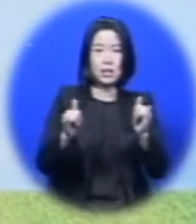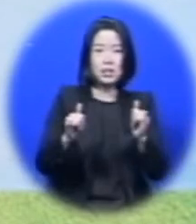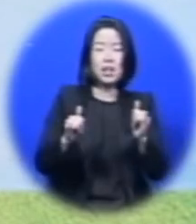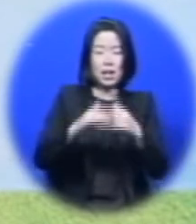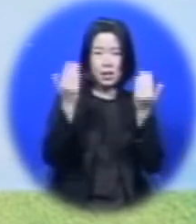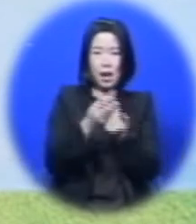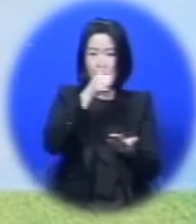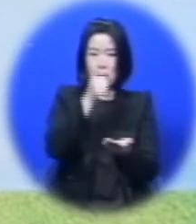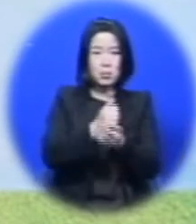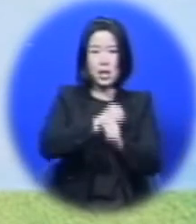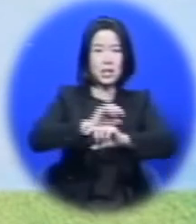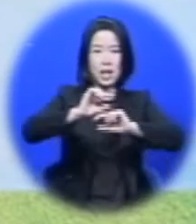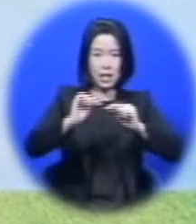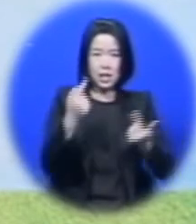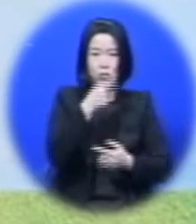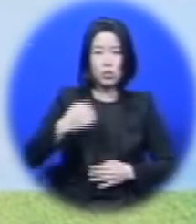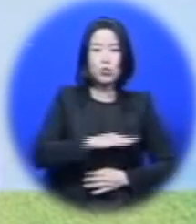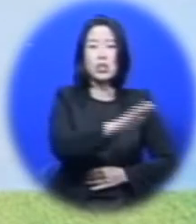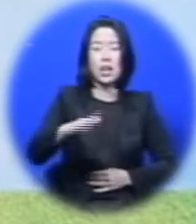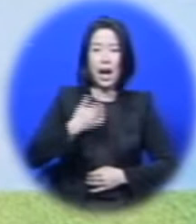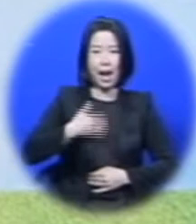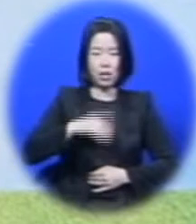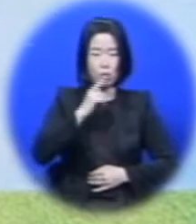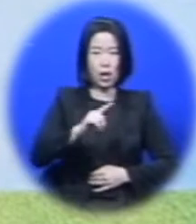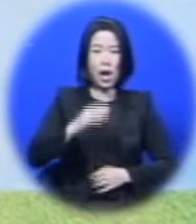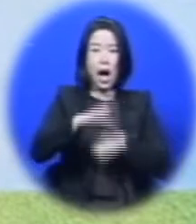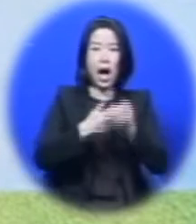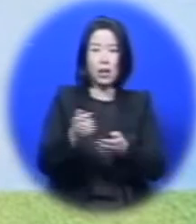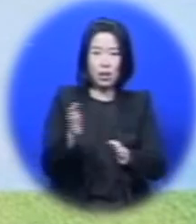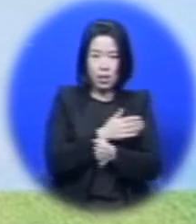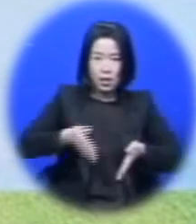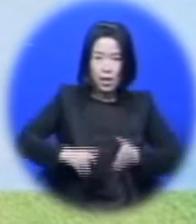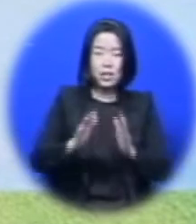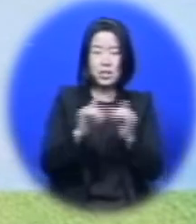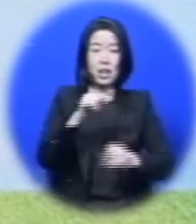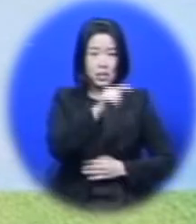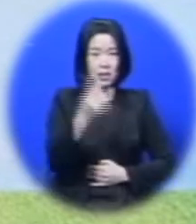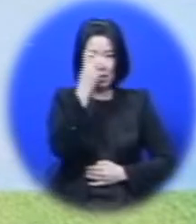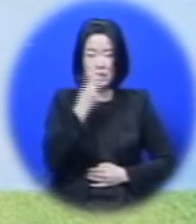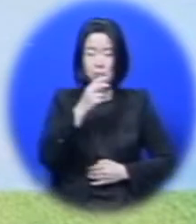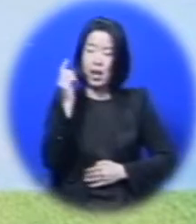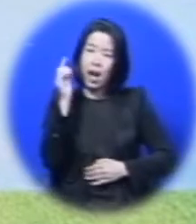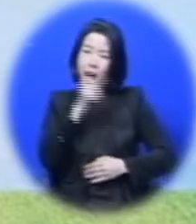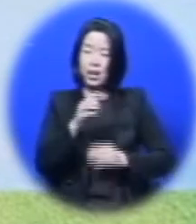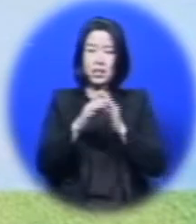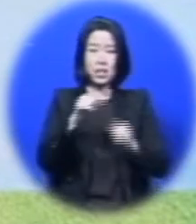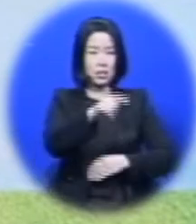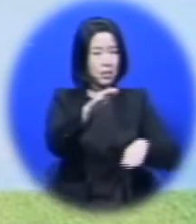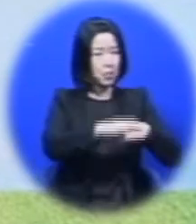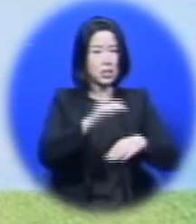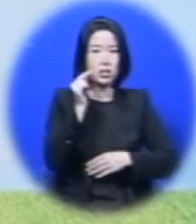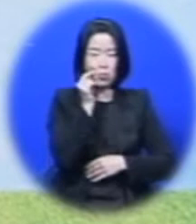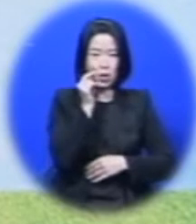범죄하지 아니하는 줄을 우리가 아노라. 하나님께로부터 나신 자가 그를 지키심에 악한 자가 그를 만지지도